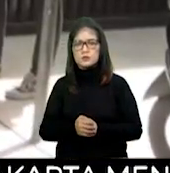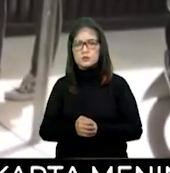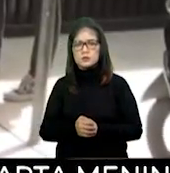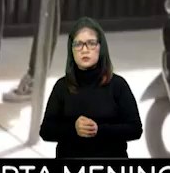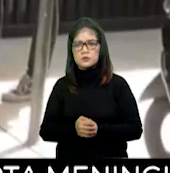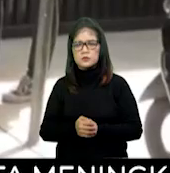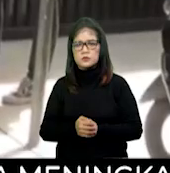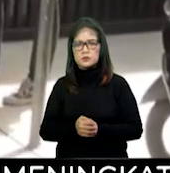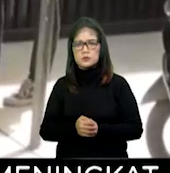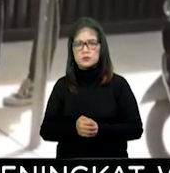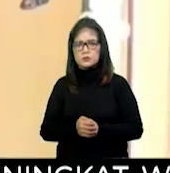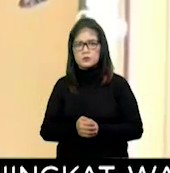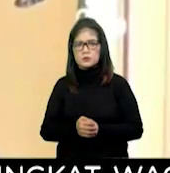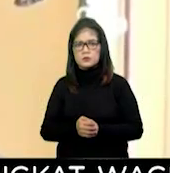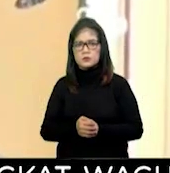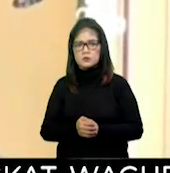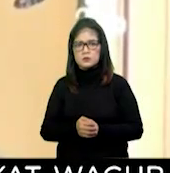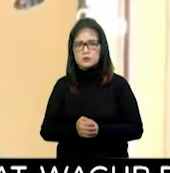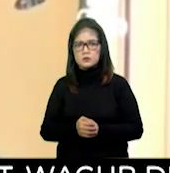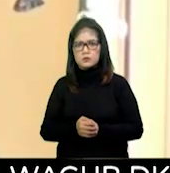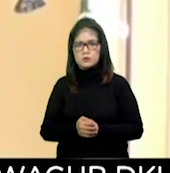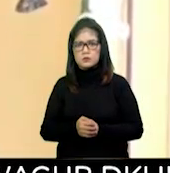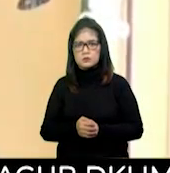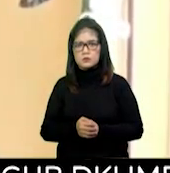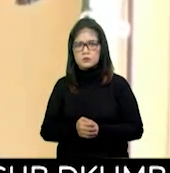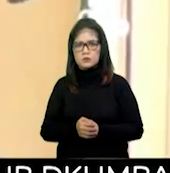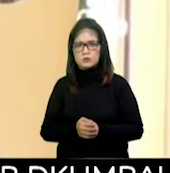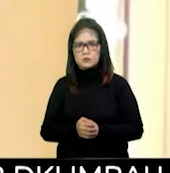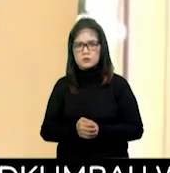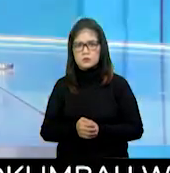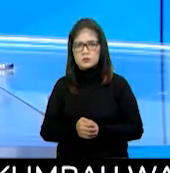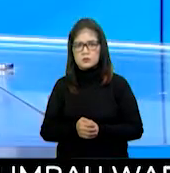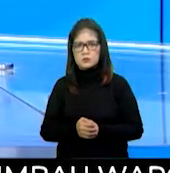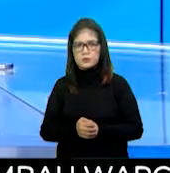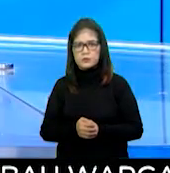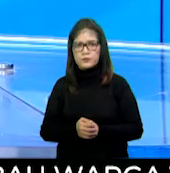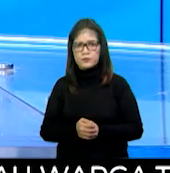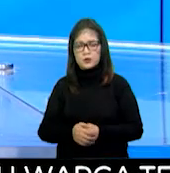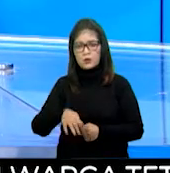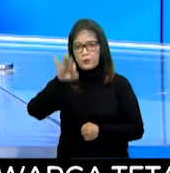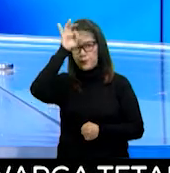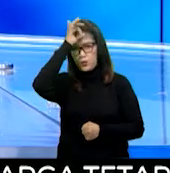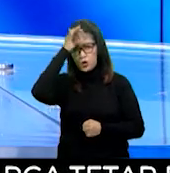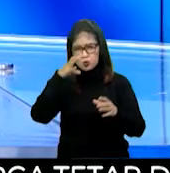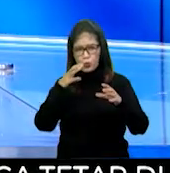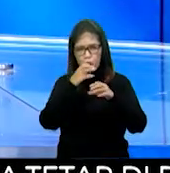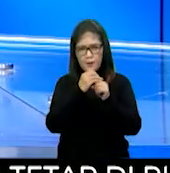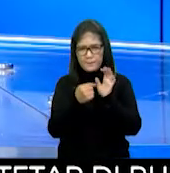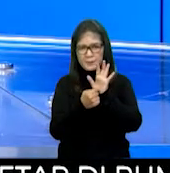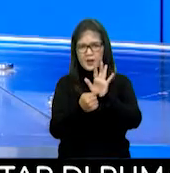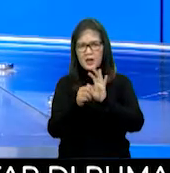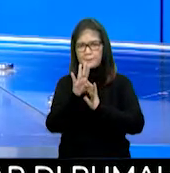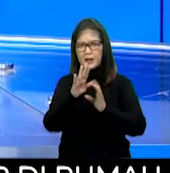Dari Kabupaten Bekasi, Jawa Barat, Didit Junaidi dan Ahmad Jauhari Lutfi, iNews melaporkan. Pemirsa, polisi mengungkap peran 4 anggota